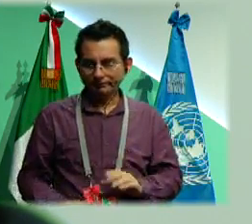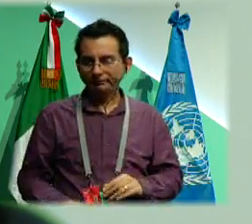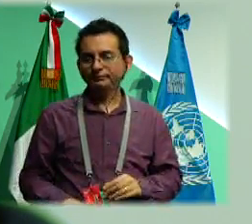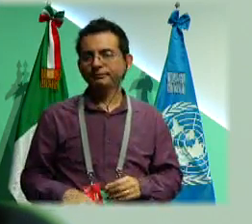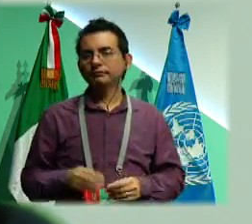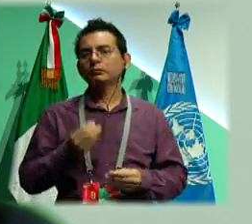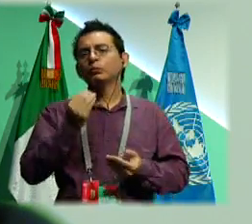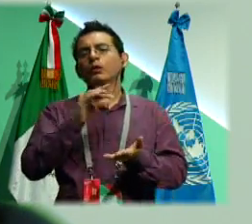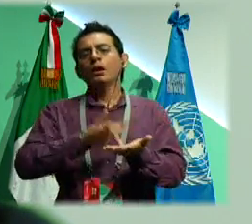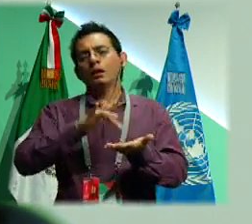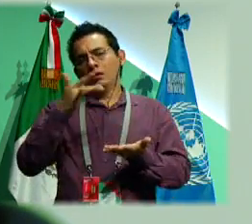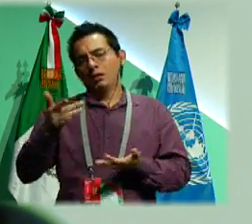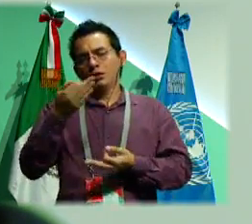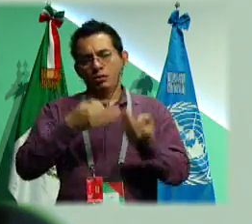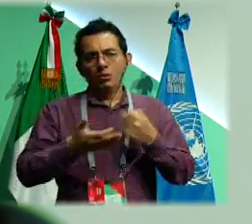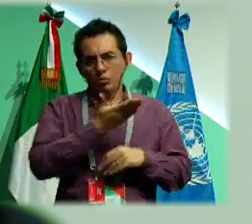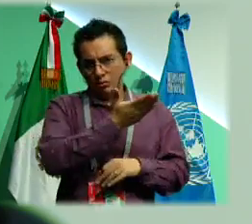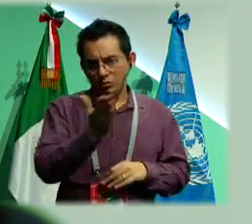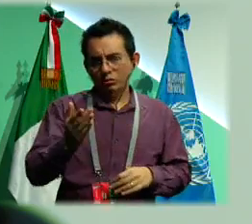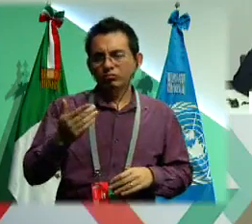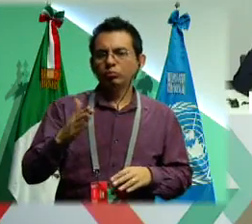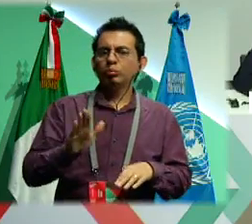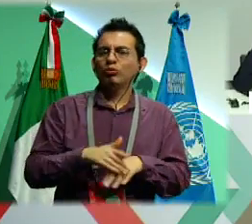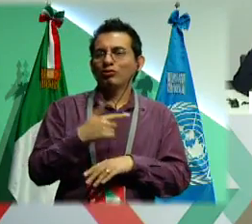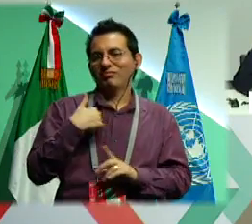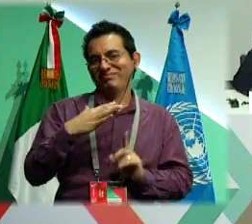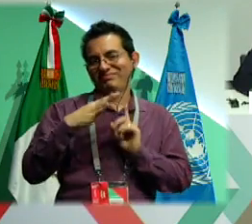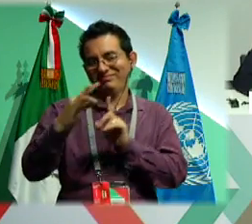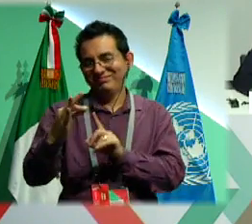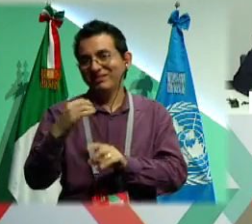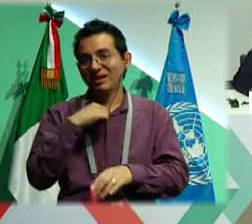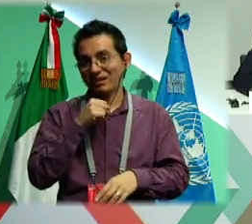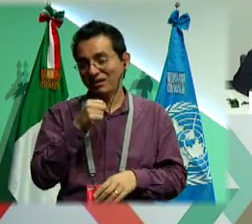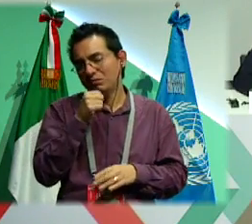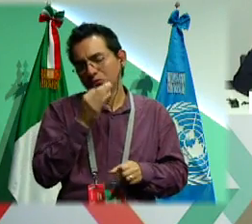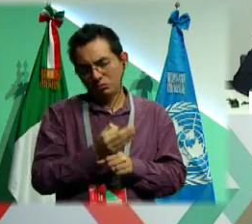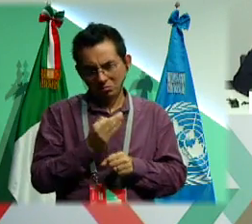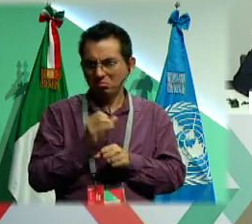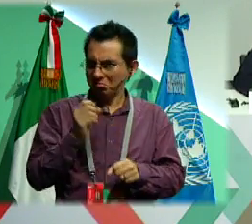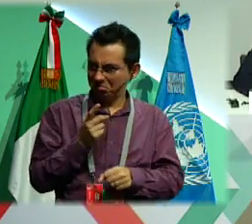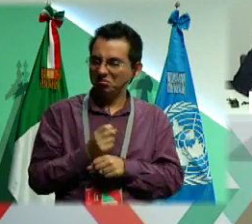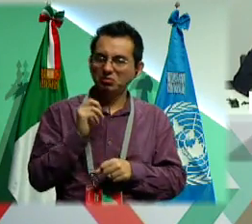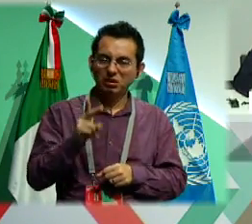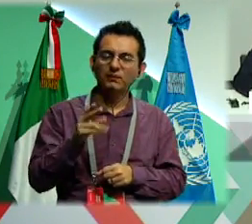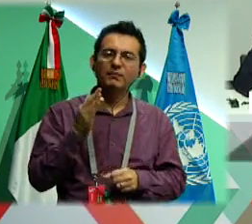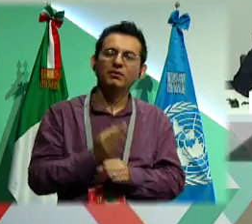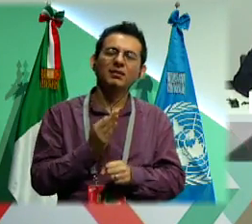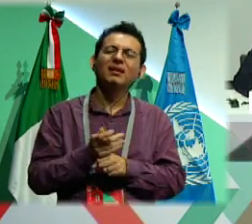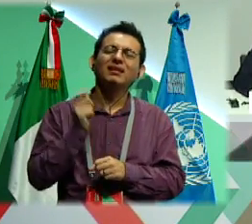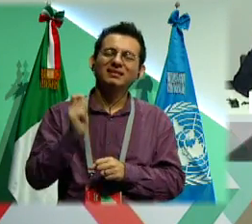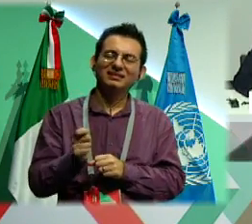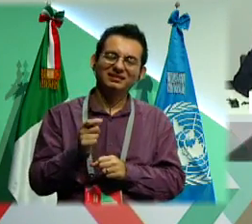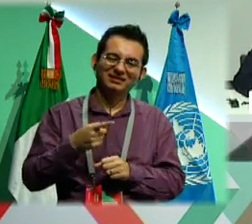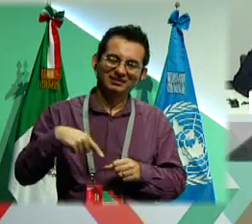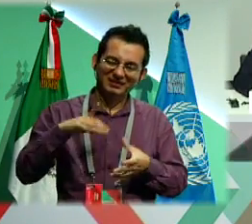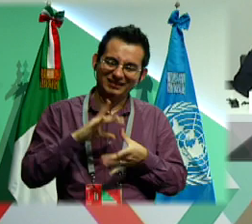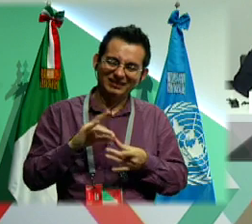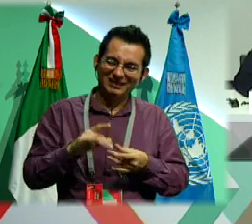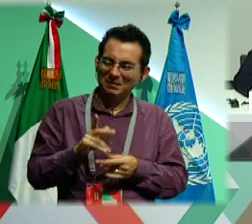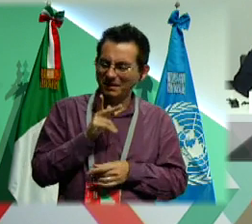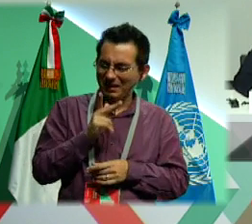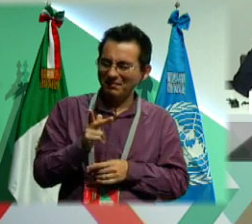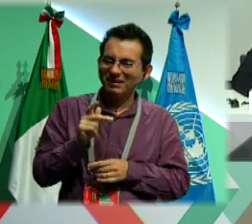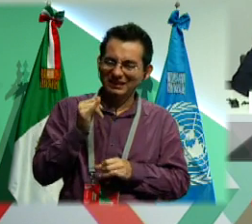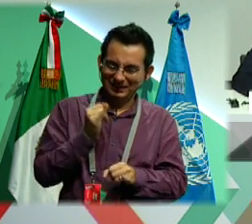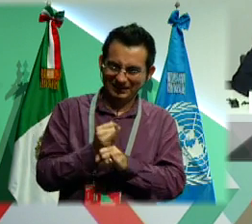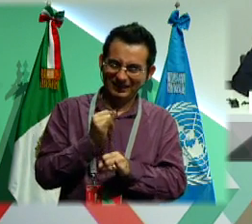donner la parole en premier. Je pense qu'il faut faire une analyse conceptuelle de ce dont nous parlons. Internet, je sais que pour vous, c'est quelque chose